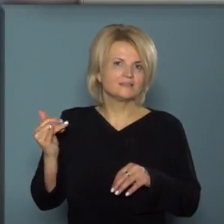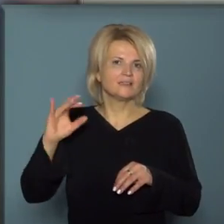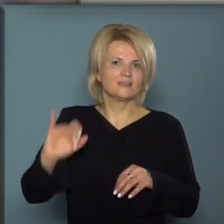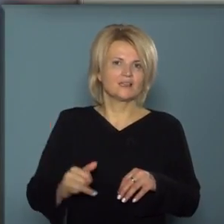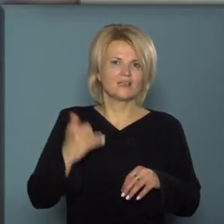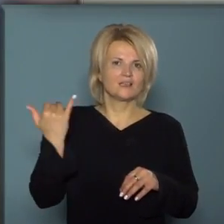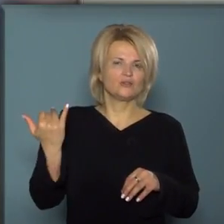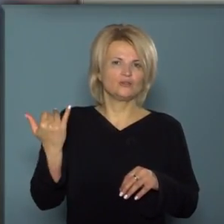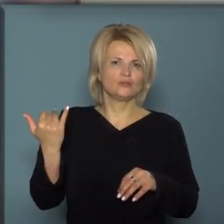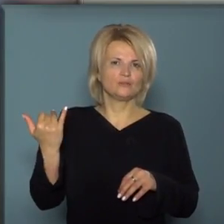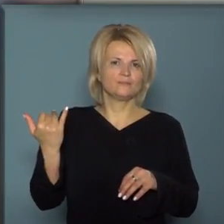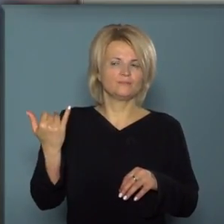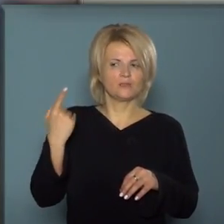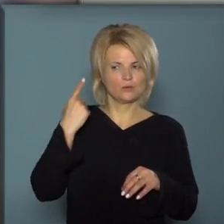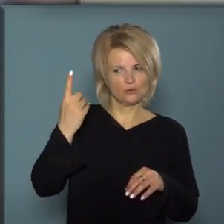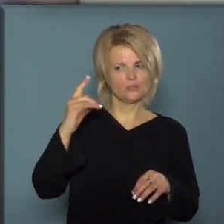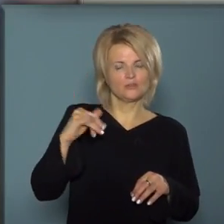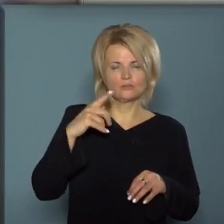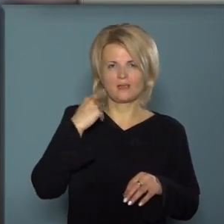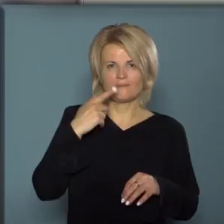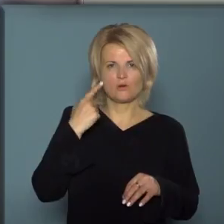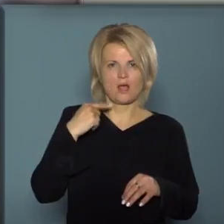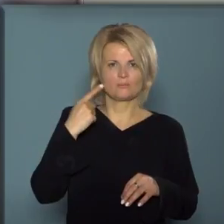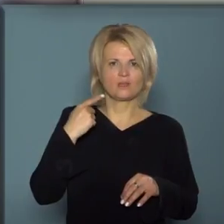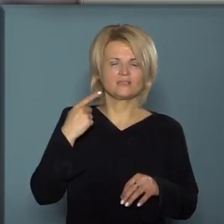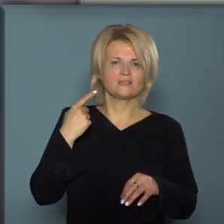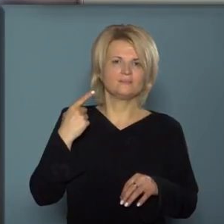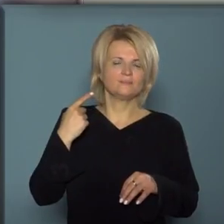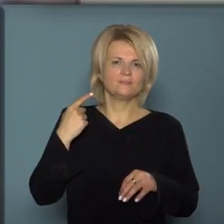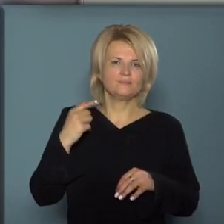is megfogalmazta ön is személy szerint azokat a